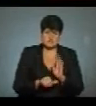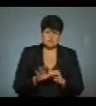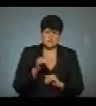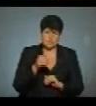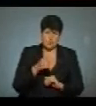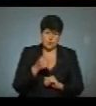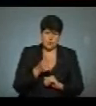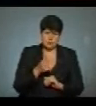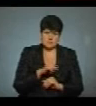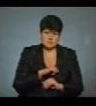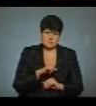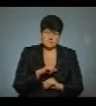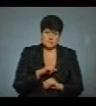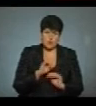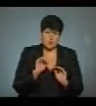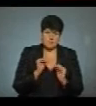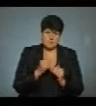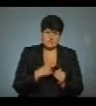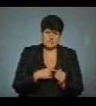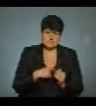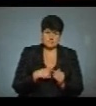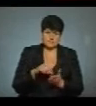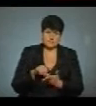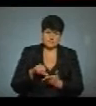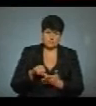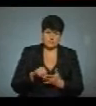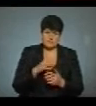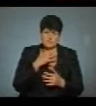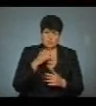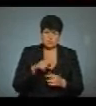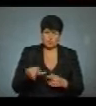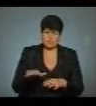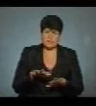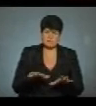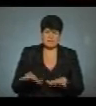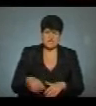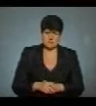років самому обмежувати себе від перебування у багатолюдних місцях.